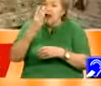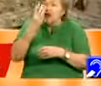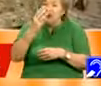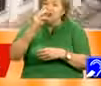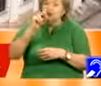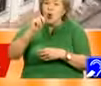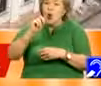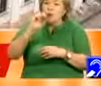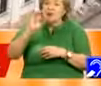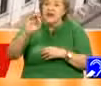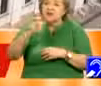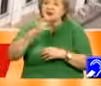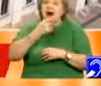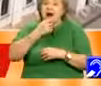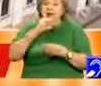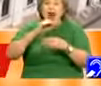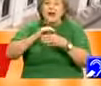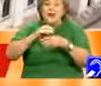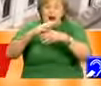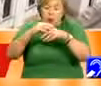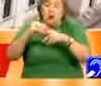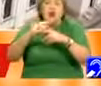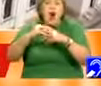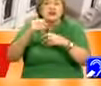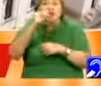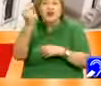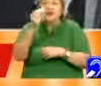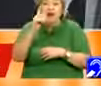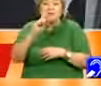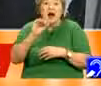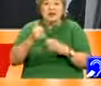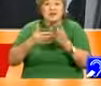ani de când moaștele Sfintei Cuvioase Parascheva sunt la